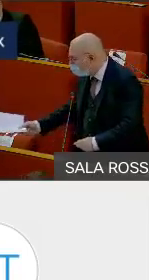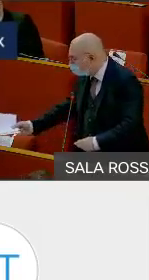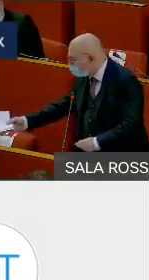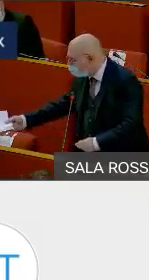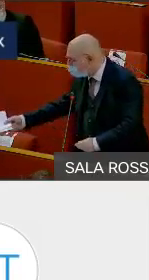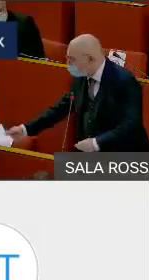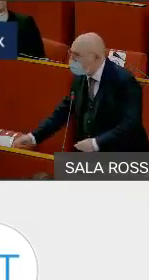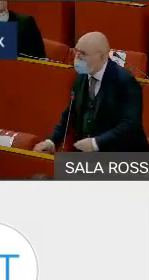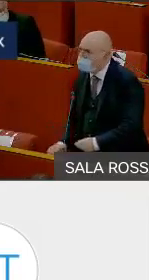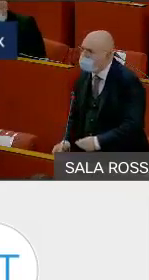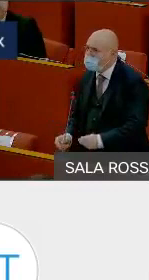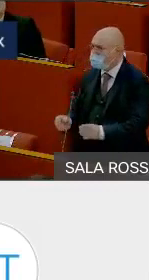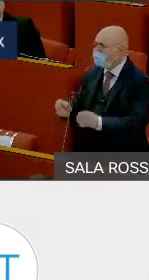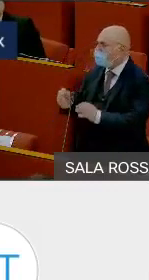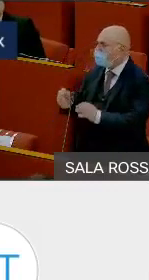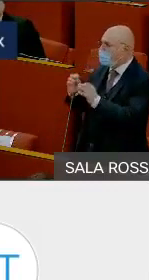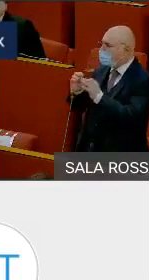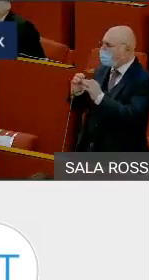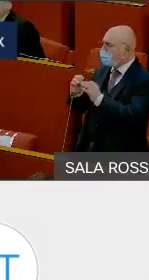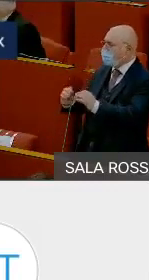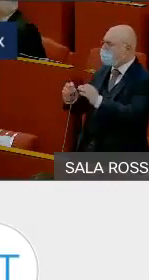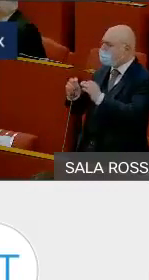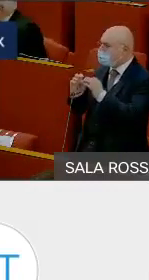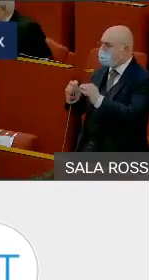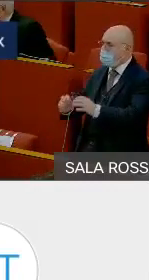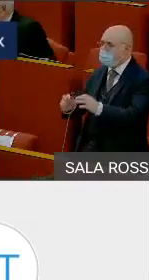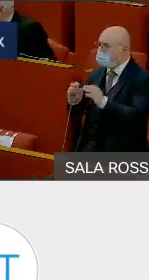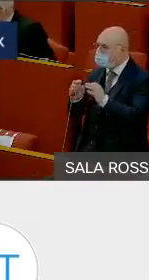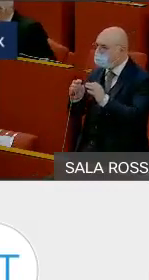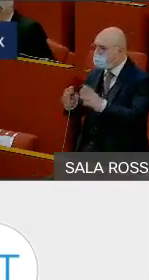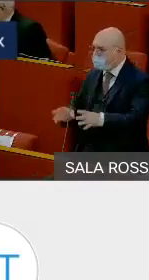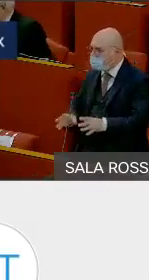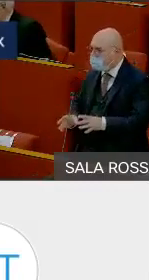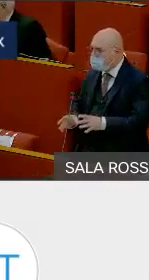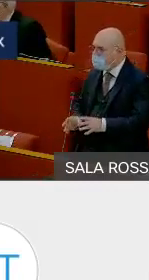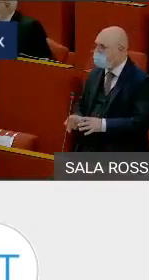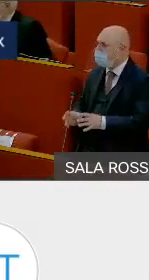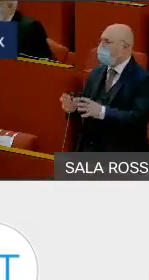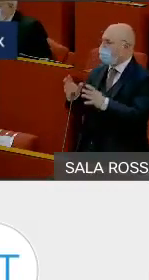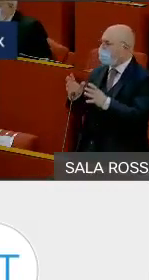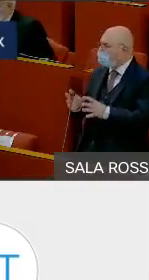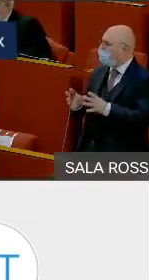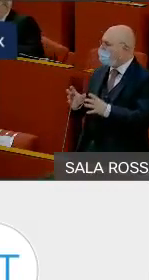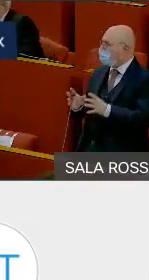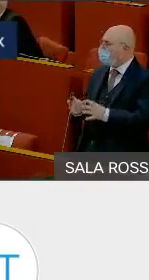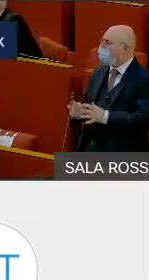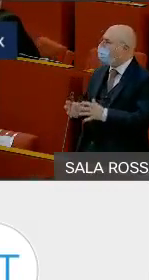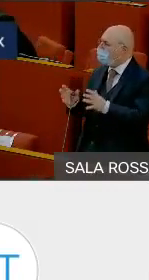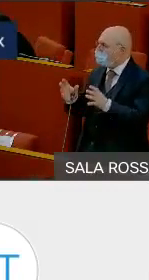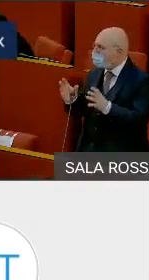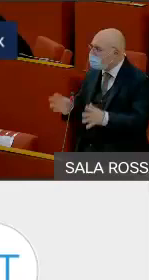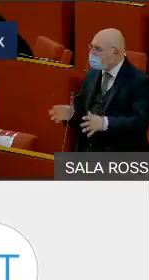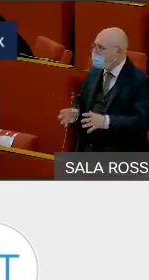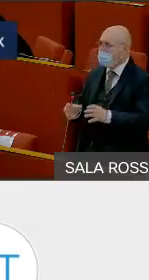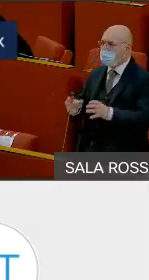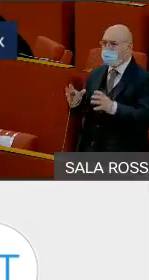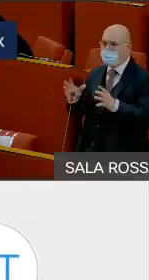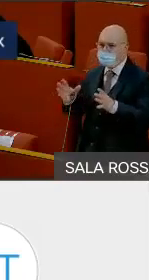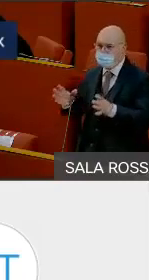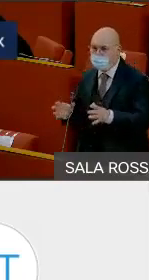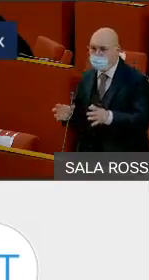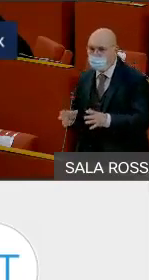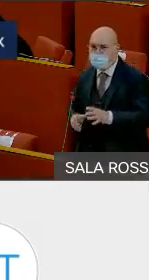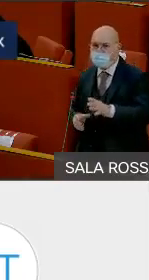ci sia un'attenzione fino a logica all'intervento che si fa su questi edifici perché si tratta di edifici particolari che hanno